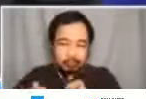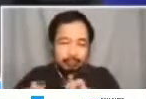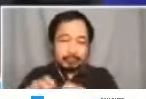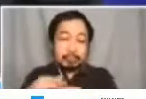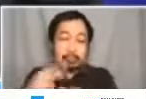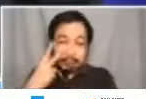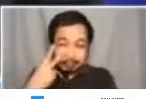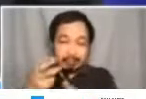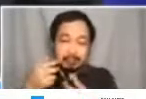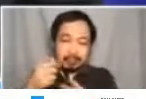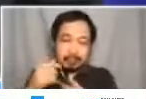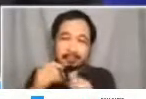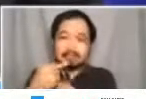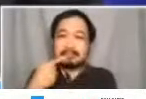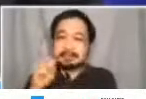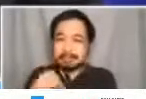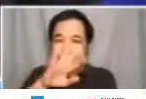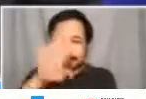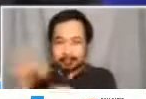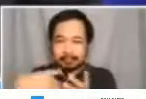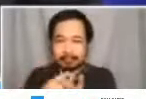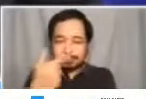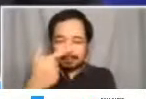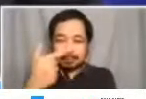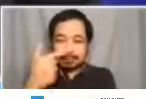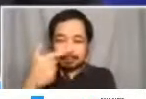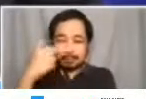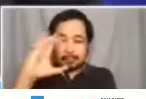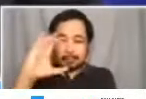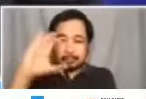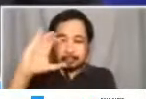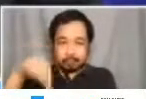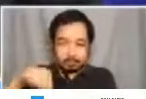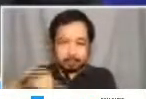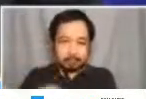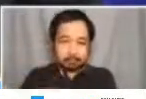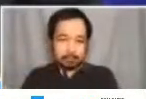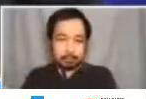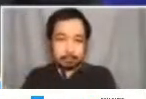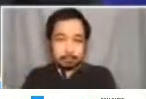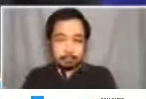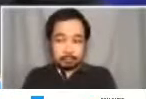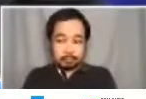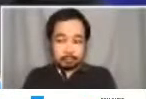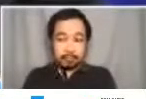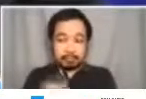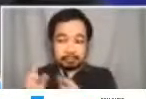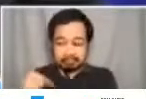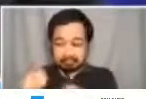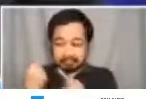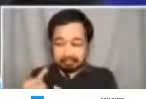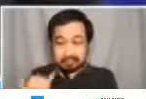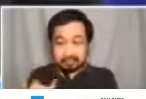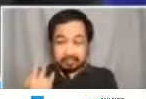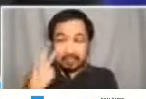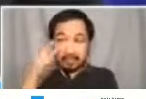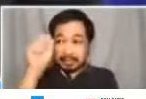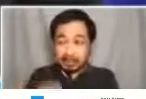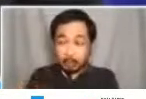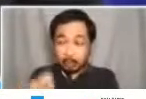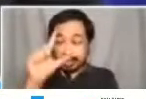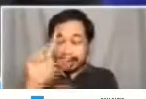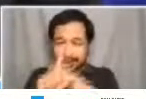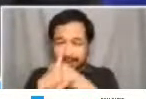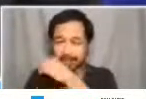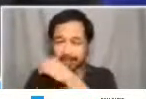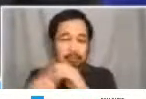Desliza Narit, Radyo Pilipinas. COVID Radio. Hashtag Laging Handa, Radyo Pilipinas Special Coverage. At yan ang